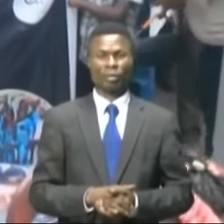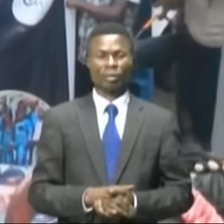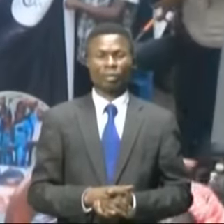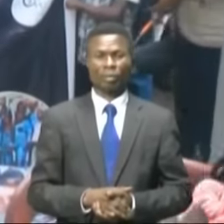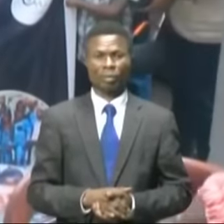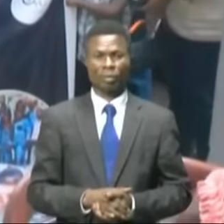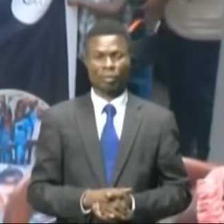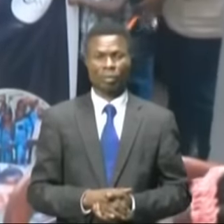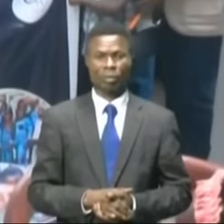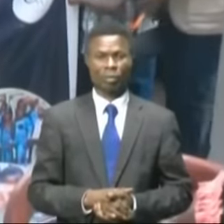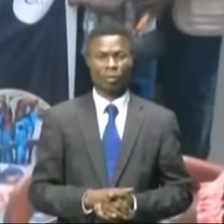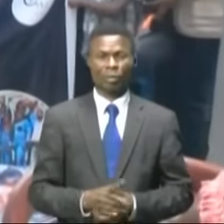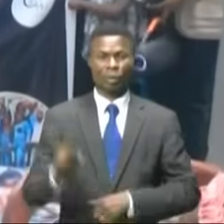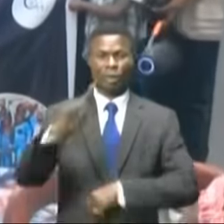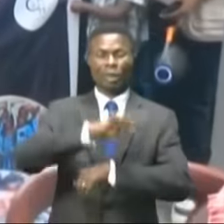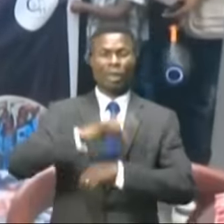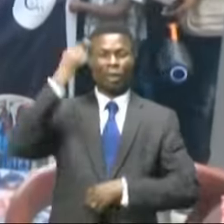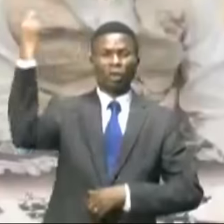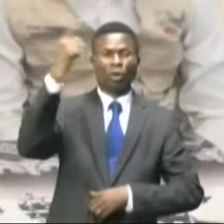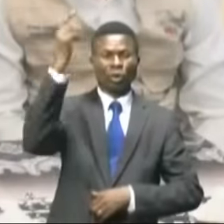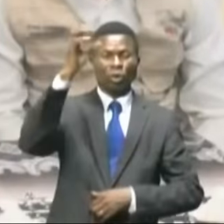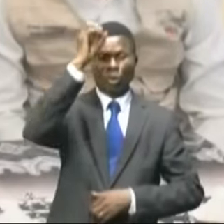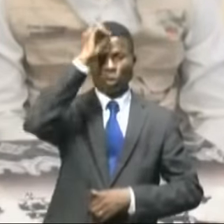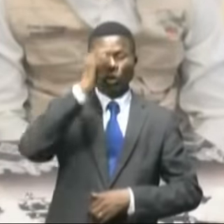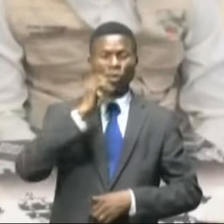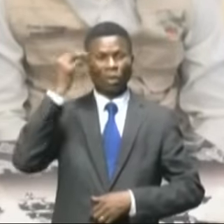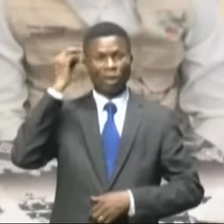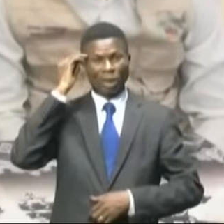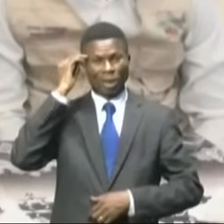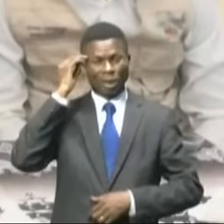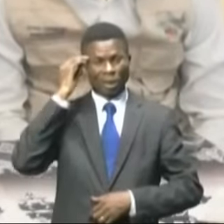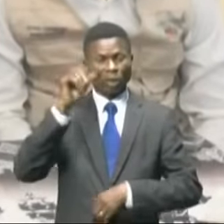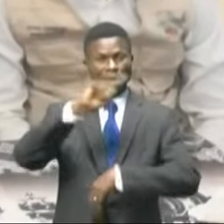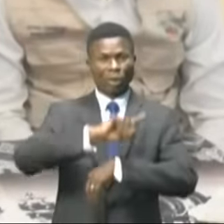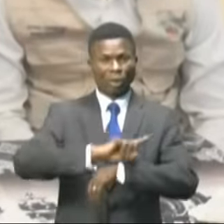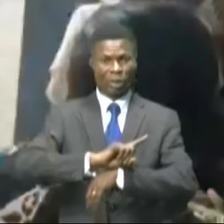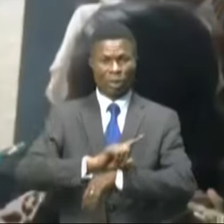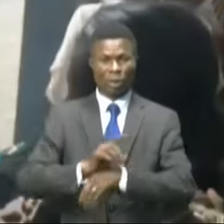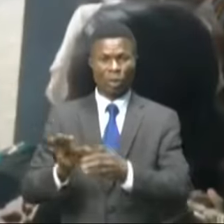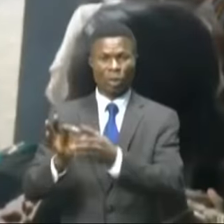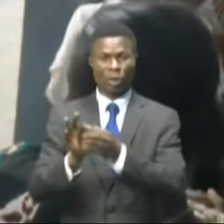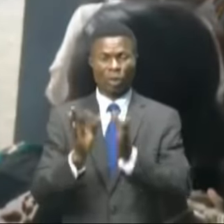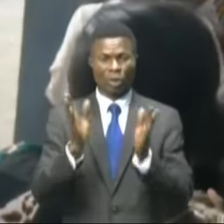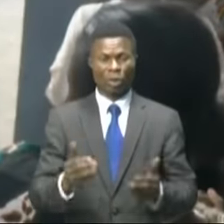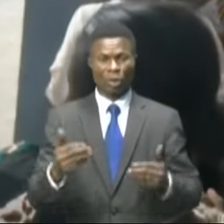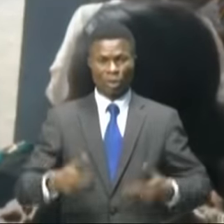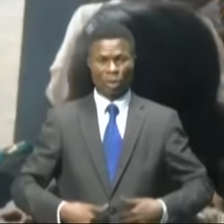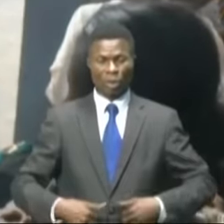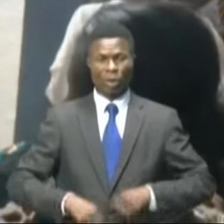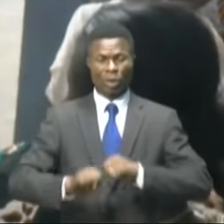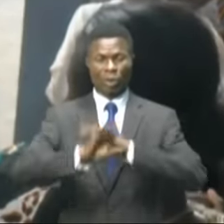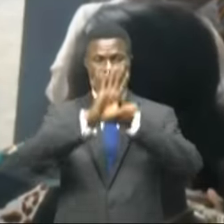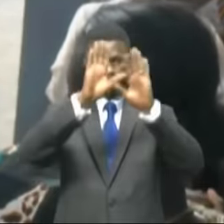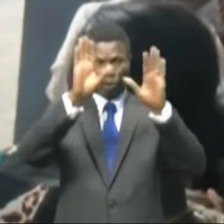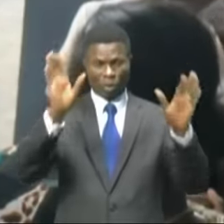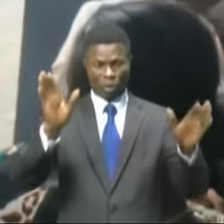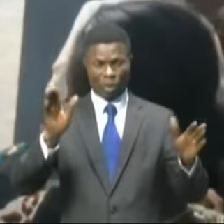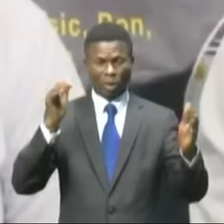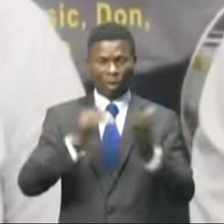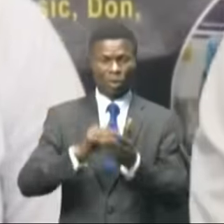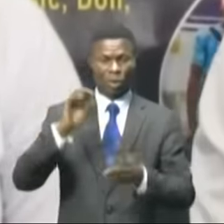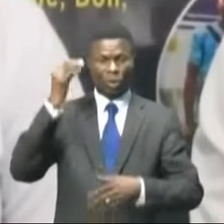La journée mondiale des orphelins du SIDA était l'occasion pour la coordinatrice des jeunes éclairés contre le